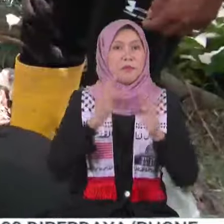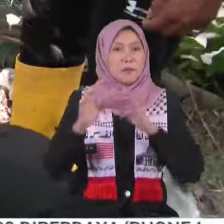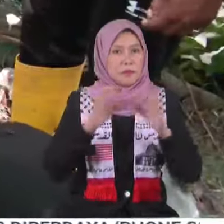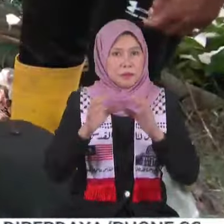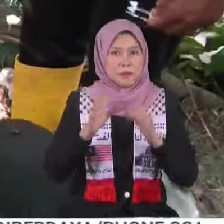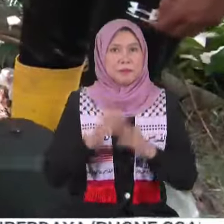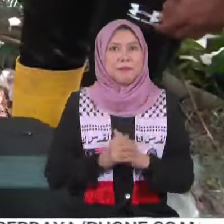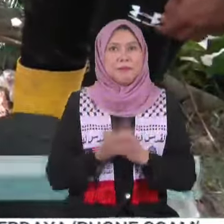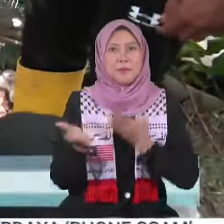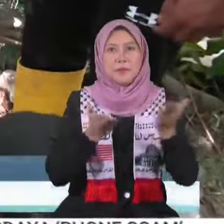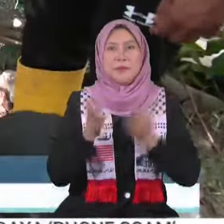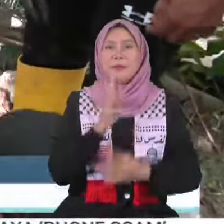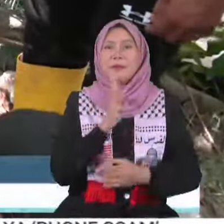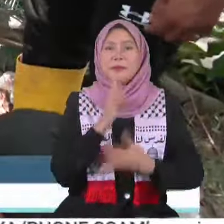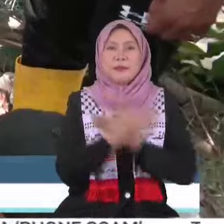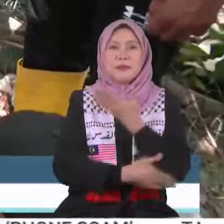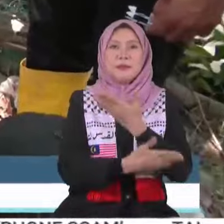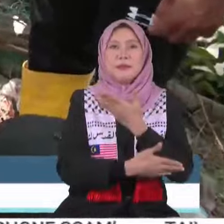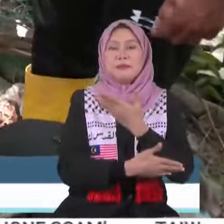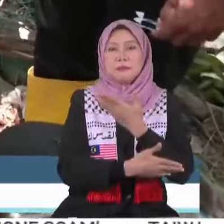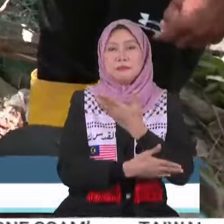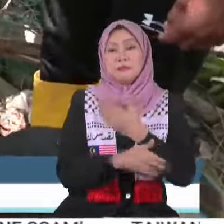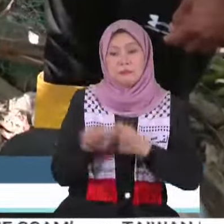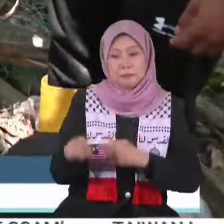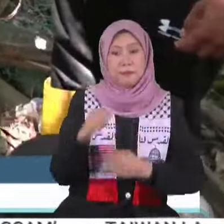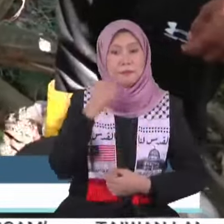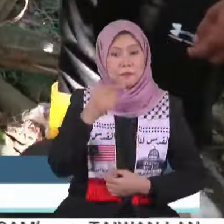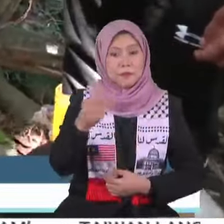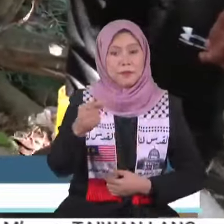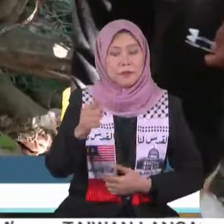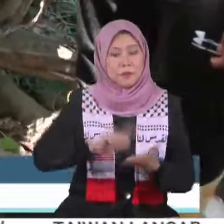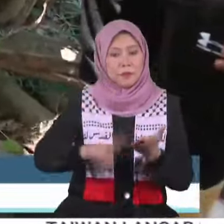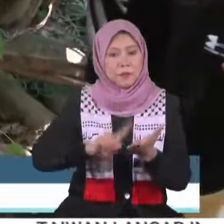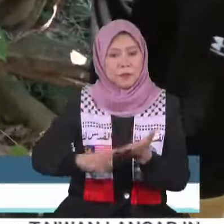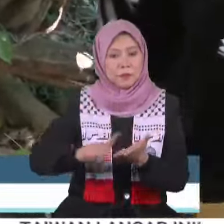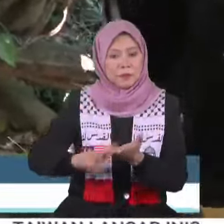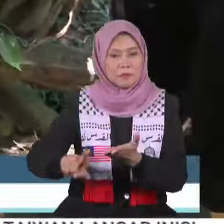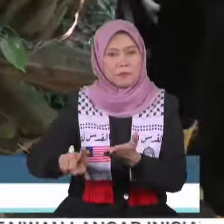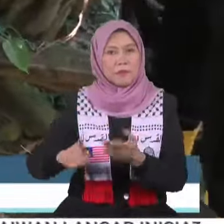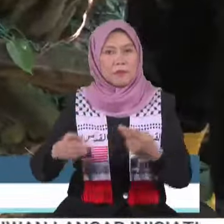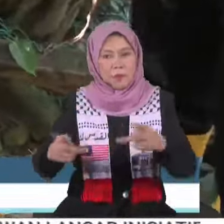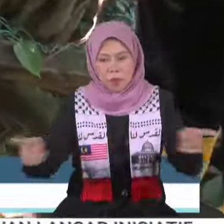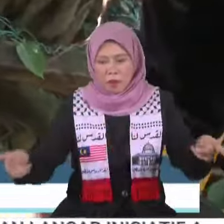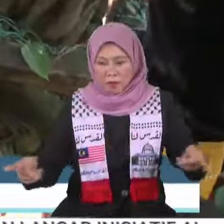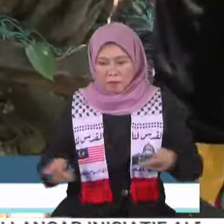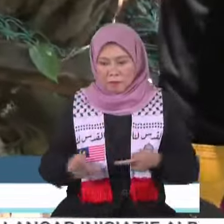Suruhanjaya Perkhidmatan Air Negara, Muhammad Fazil Ismail berkata, pemeriksaan dijalankan di kolam